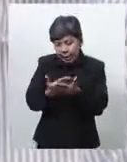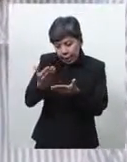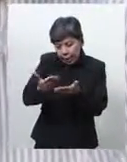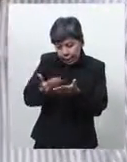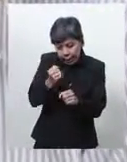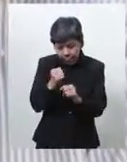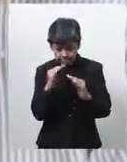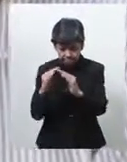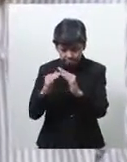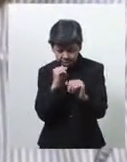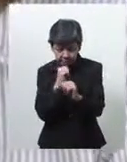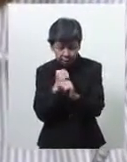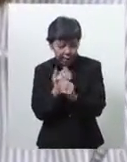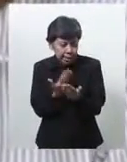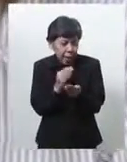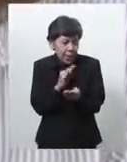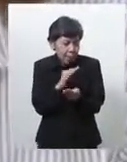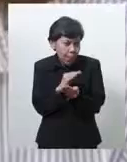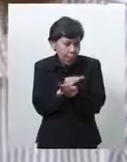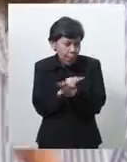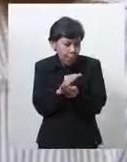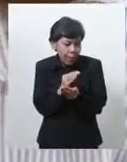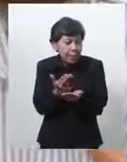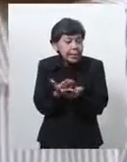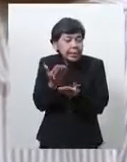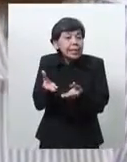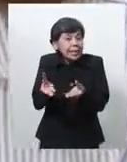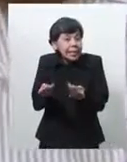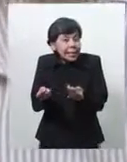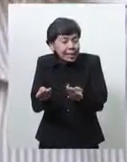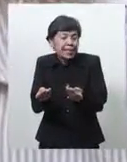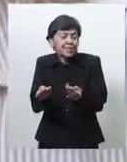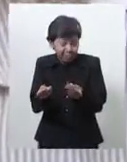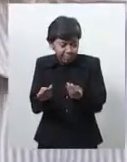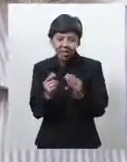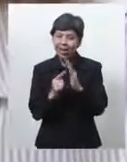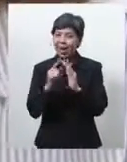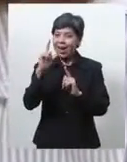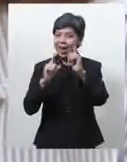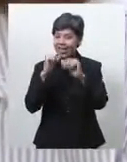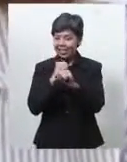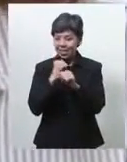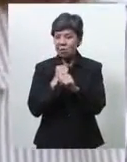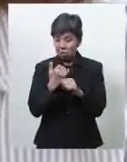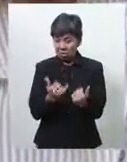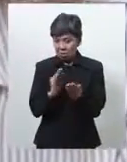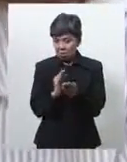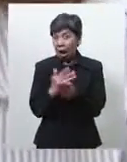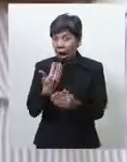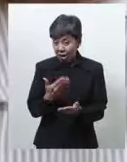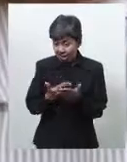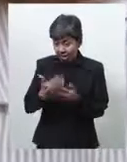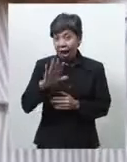นี่ยเขาก็พยายามเก็บเงินแล้วก็พยายามที่จะซื้อที่ดินที่จังหวัดเลยเนี่ยได้5ไร่แล้วนะคะเขาบอกว่าอีก